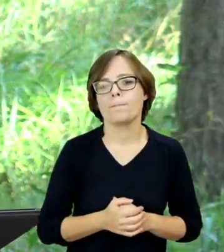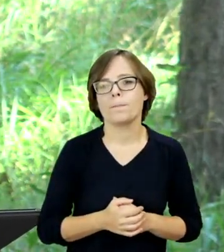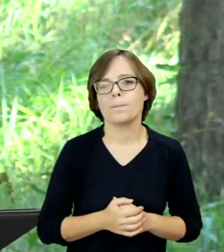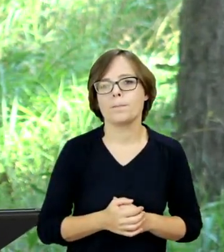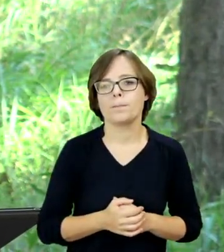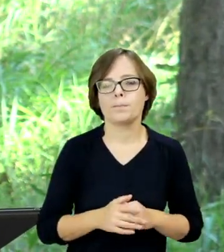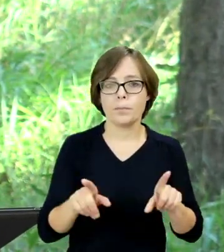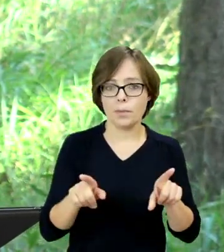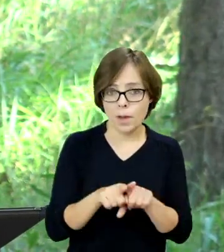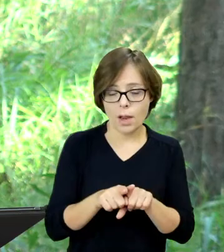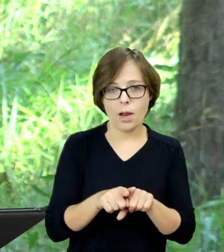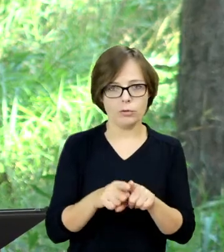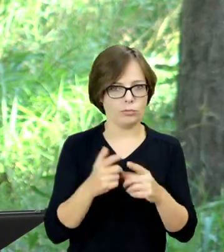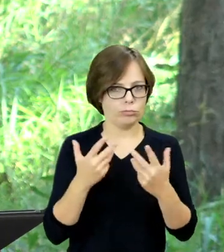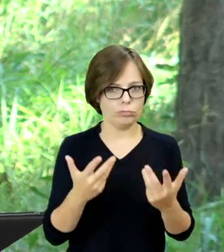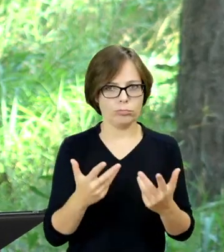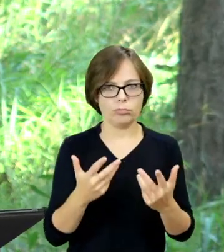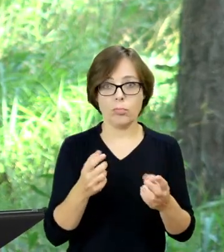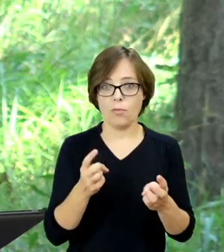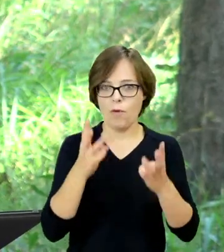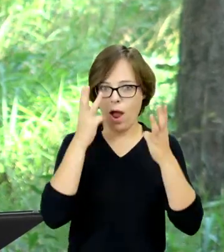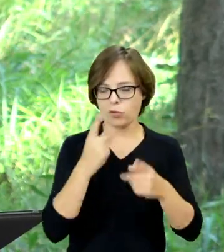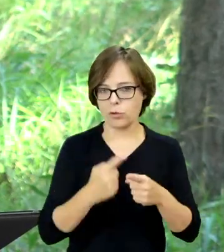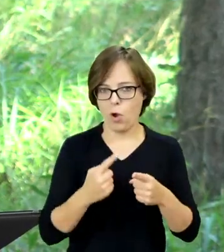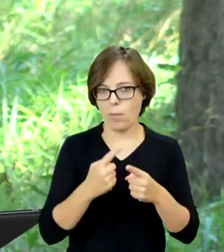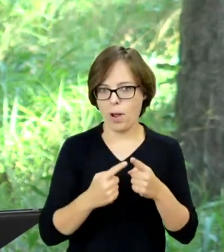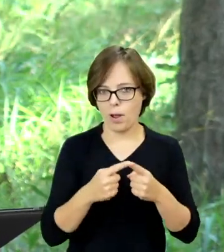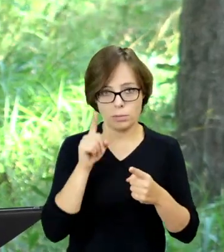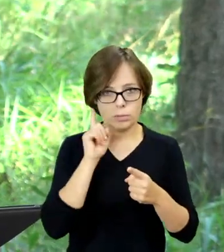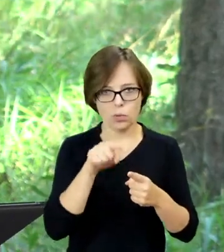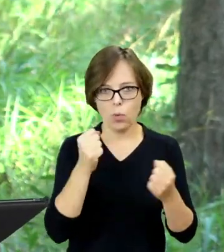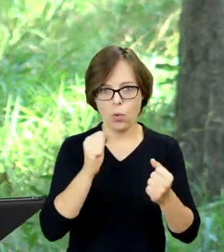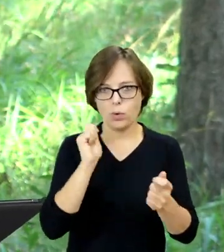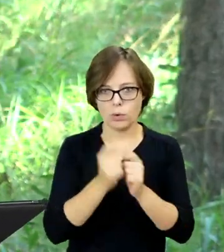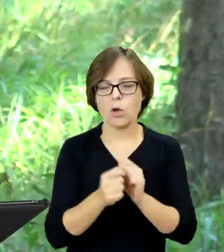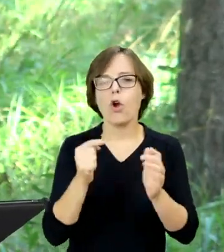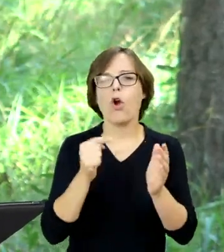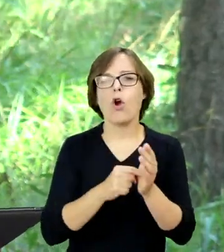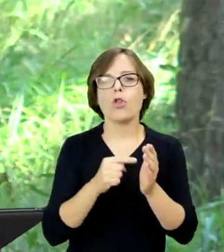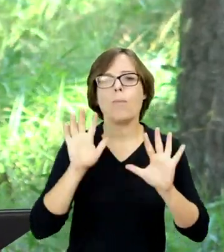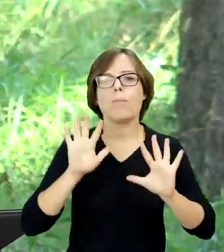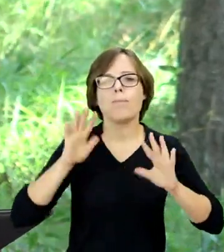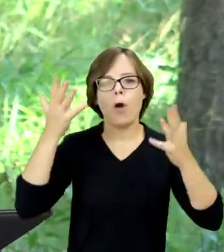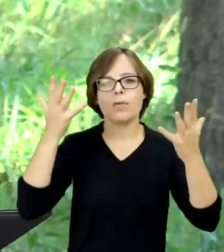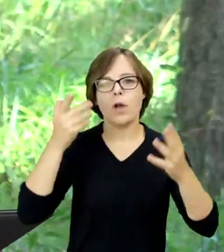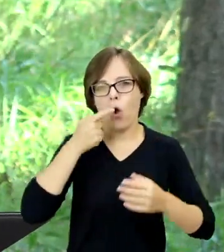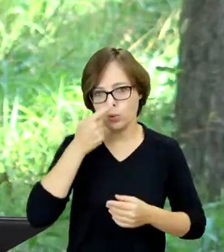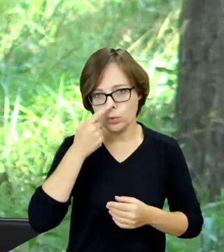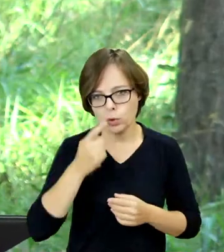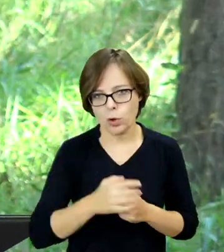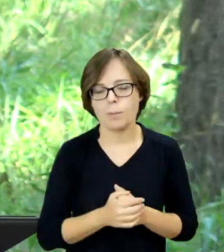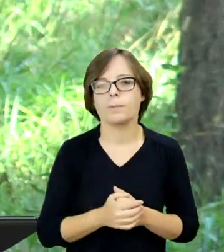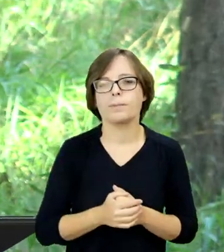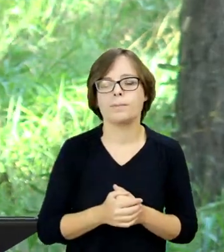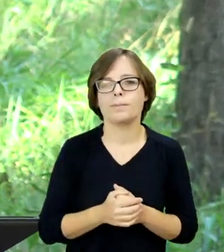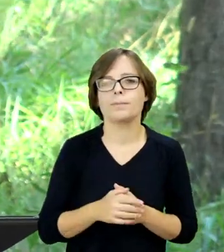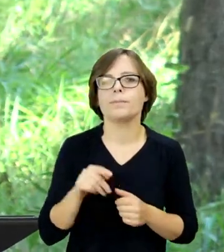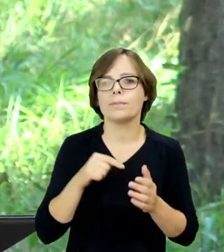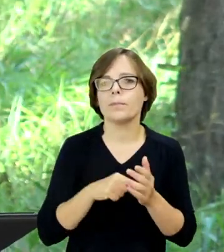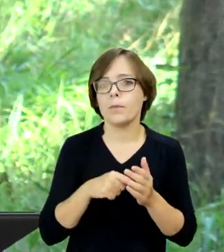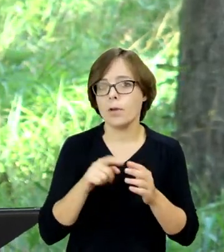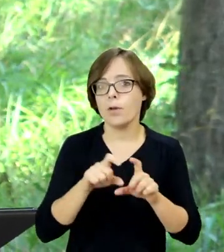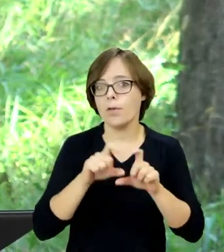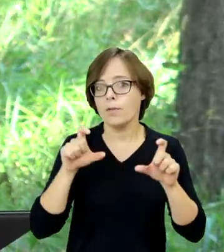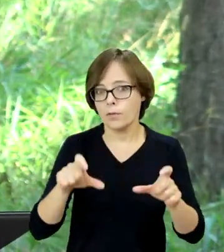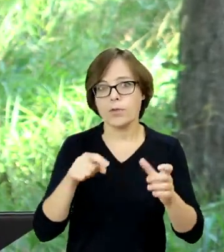takim momentem, wydawałoby się zwrotnym, jest insurekcja kościuszkowska, podczas której sam